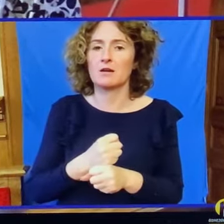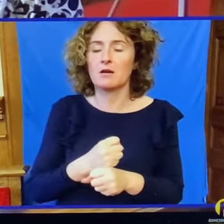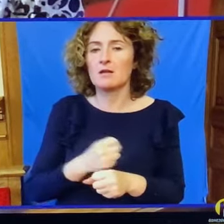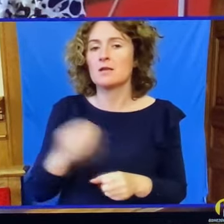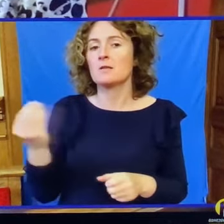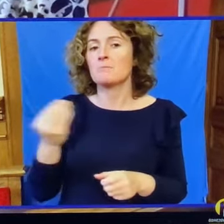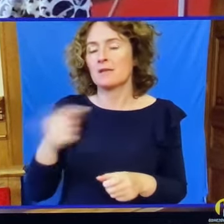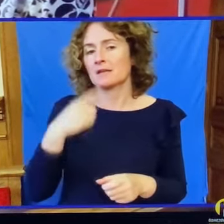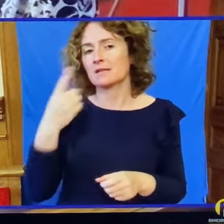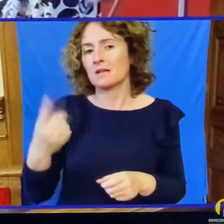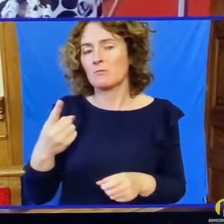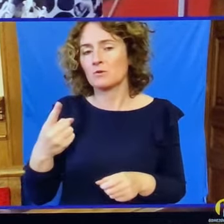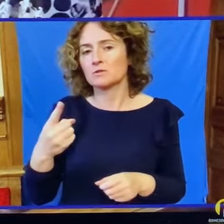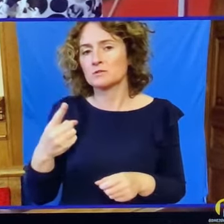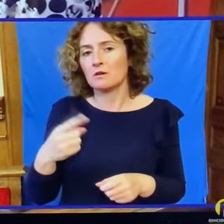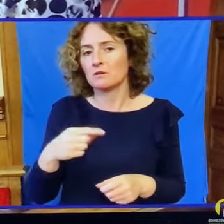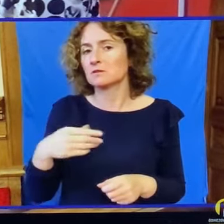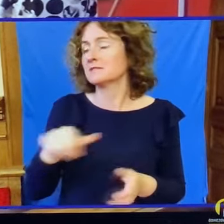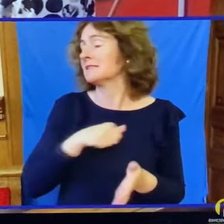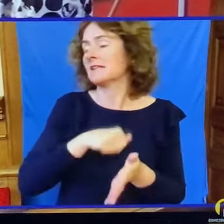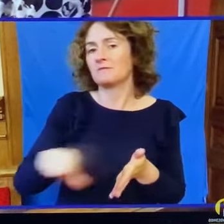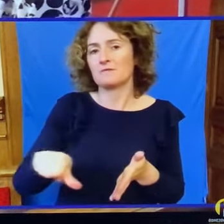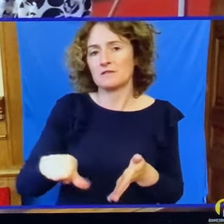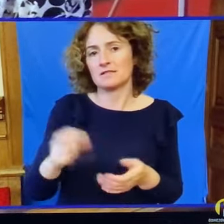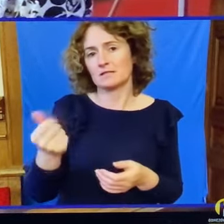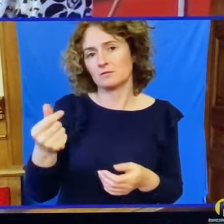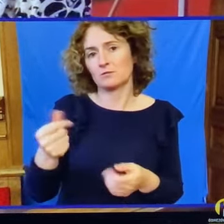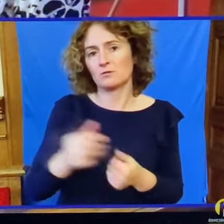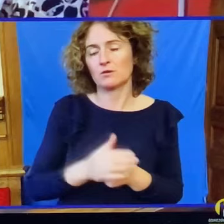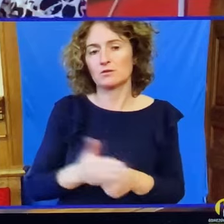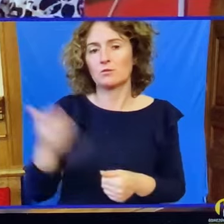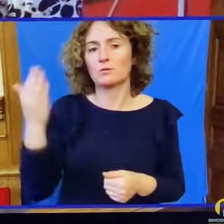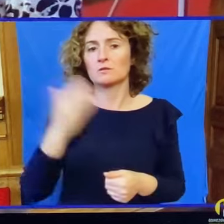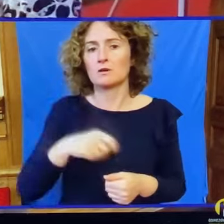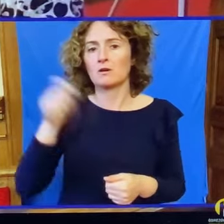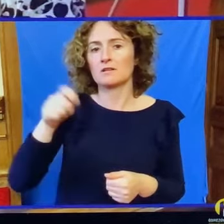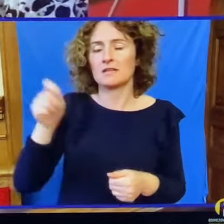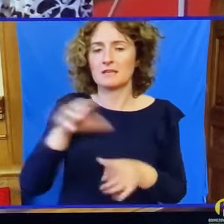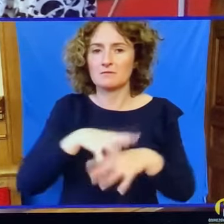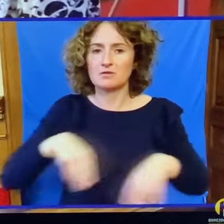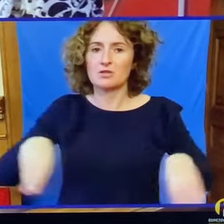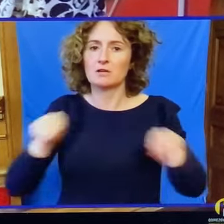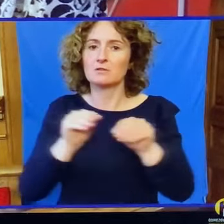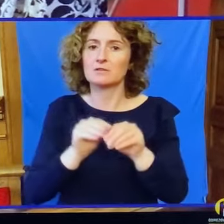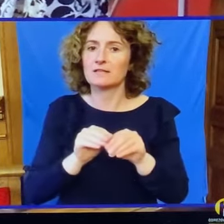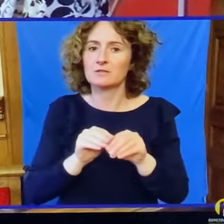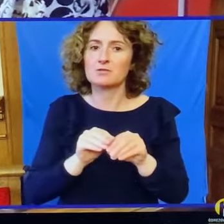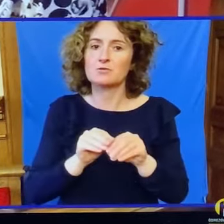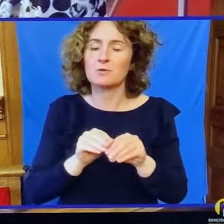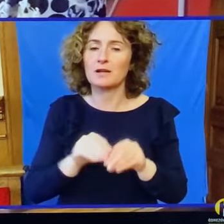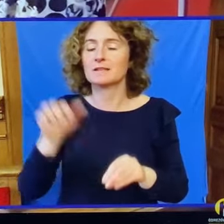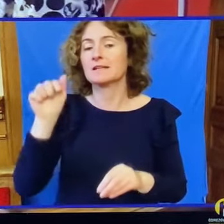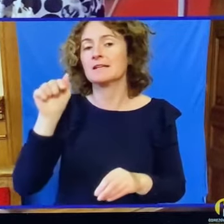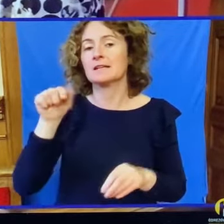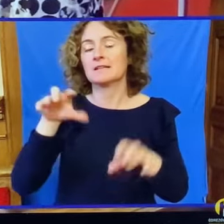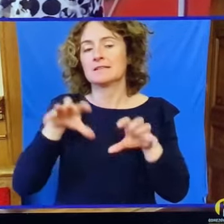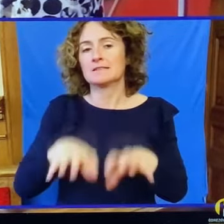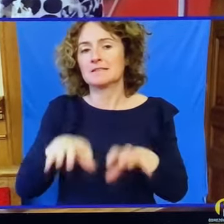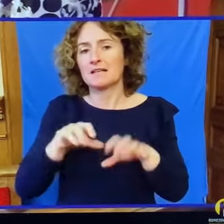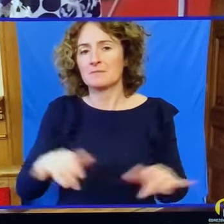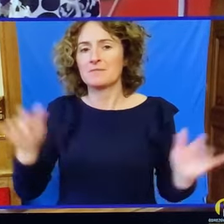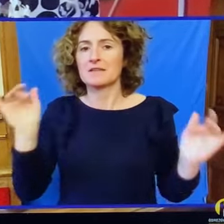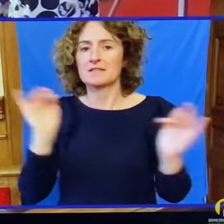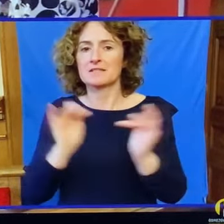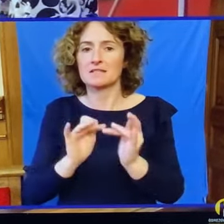testület, ez a képviselőtestület nem tesz semmit ez ügyben, akkor beletörődik abba, hogy úgyis a